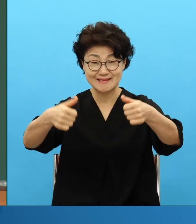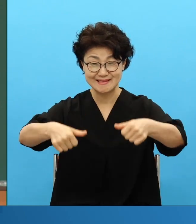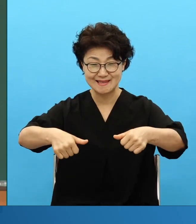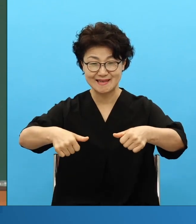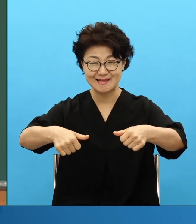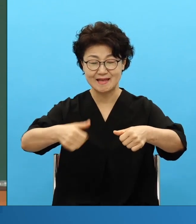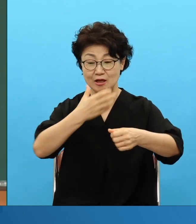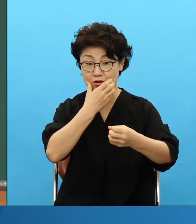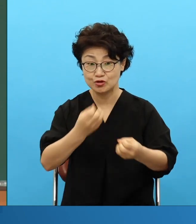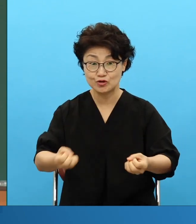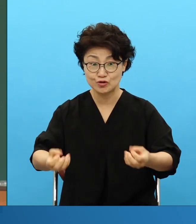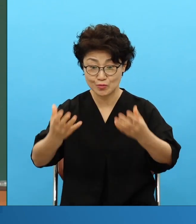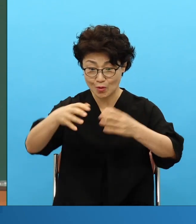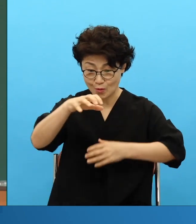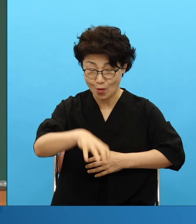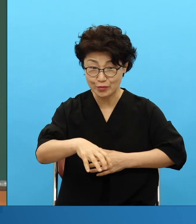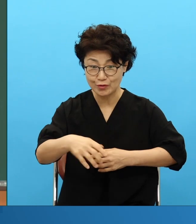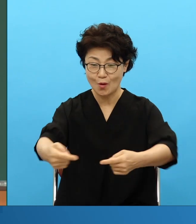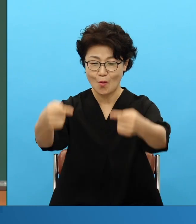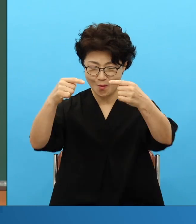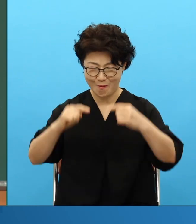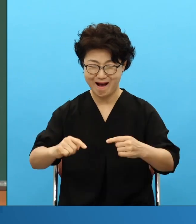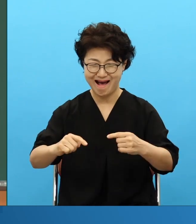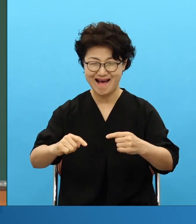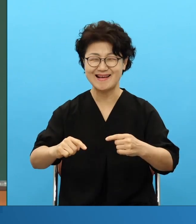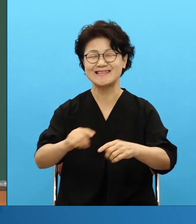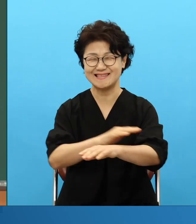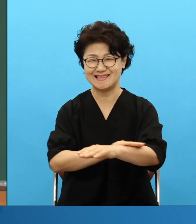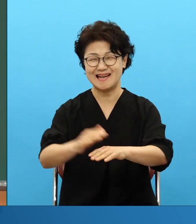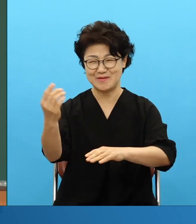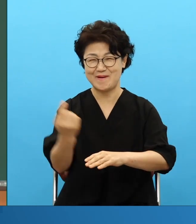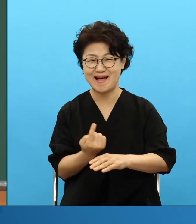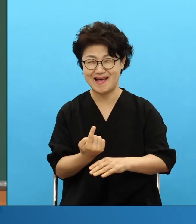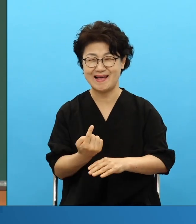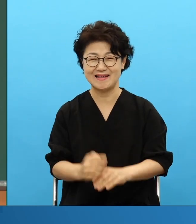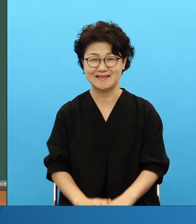축복된 자리에 잘 오셨습니다.